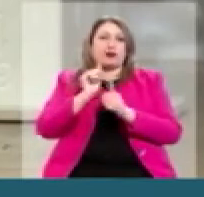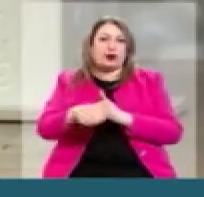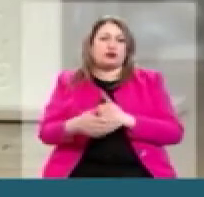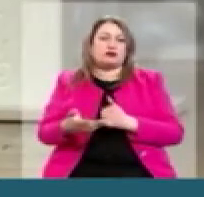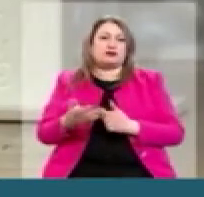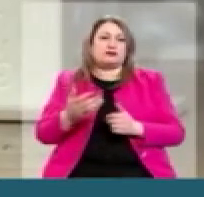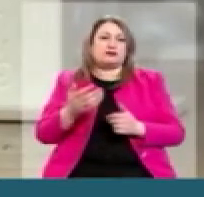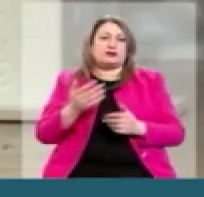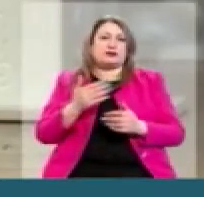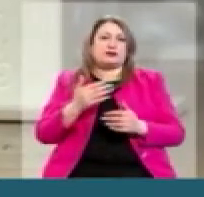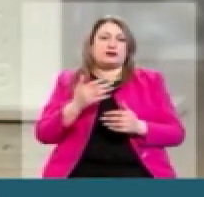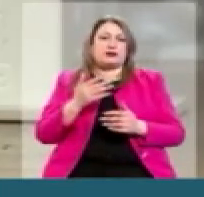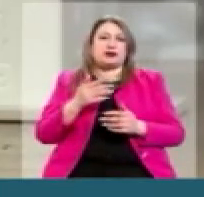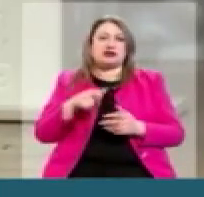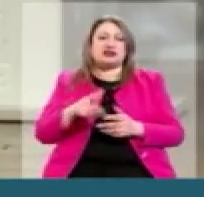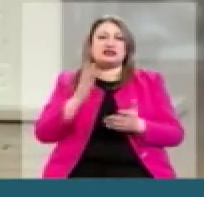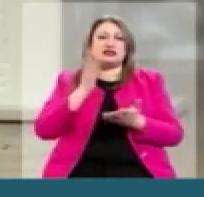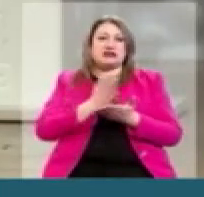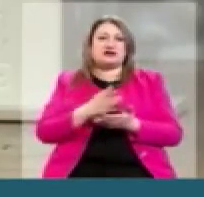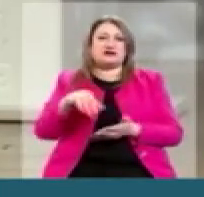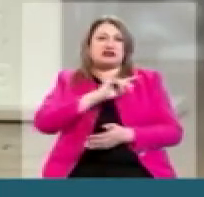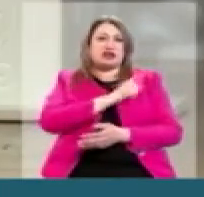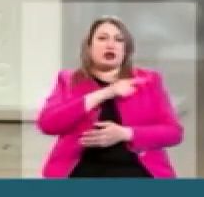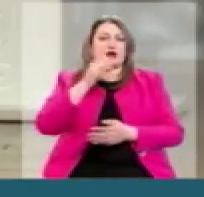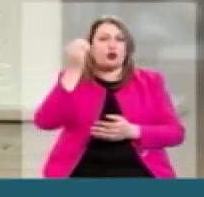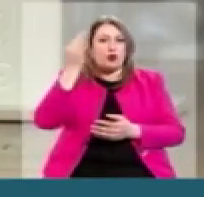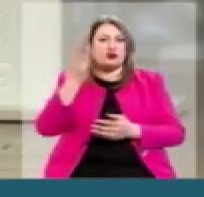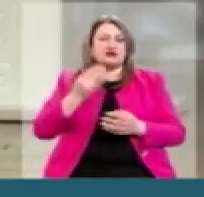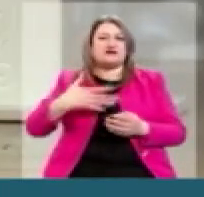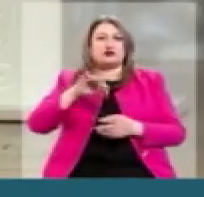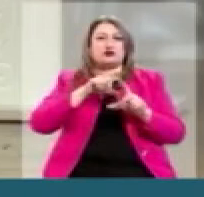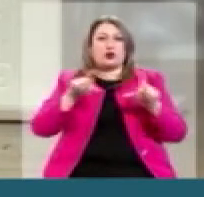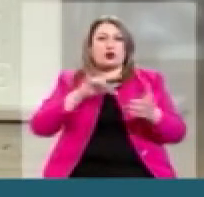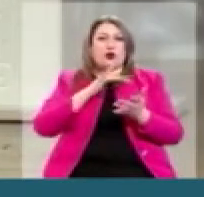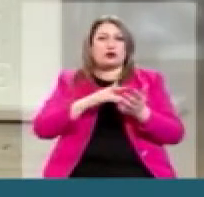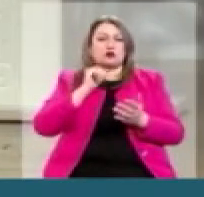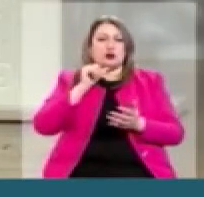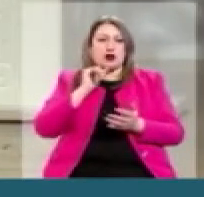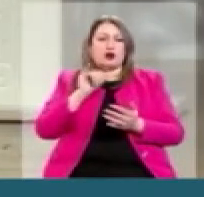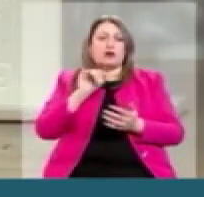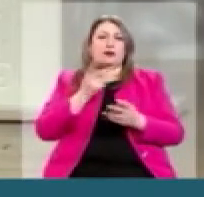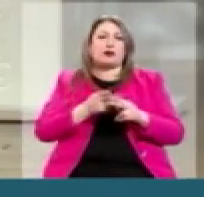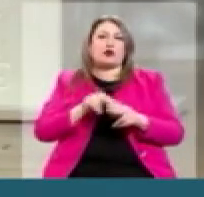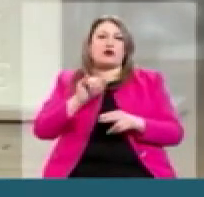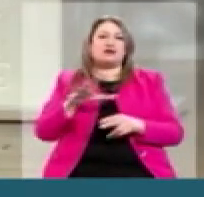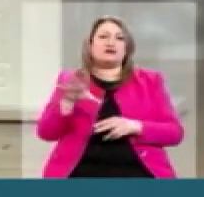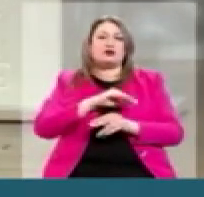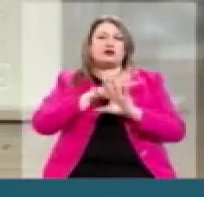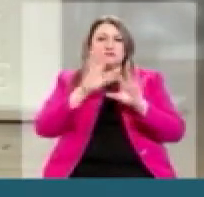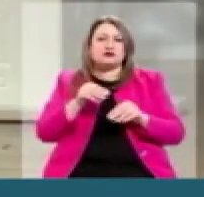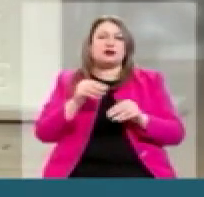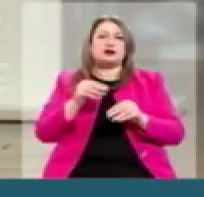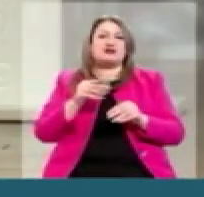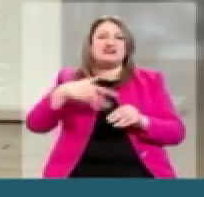Здесь собрались сегодня сильнейшие умы из школ города Кустаная, поэтому у вас всех все получится. Вы